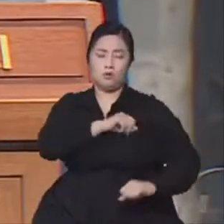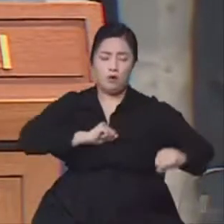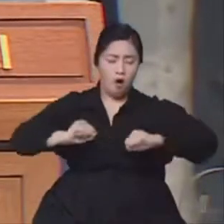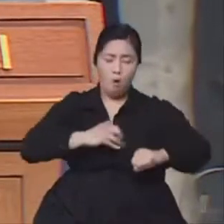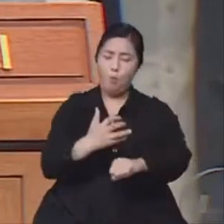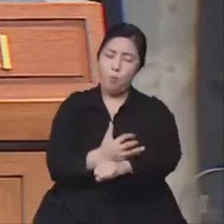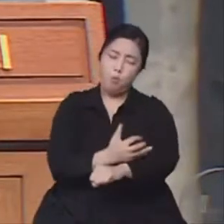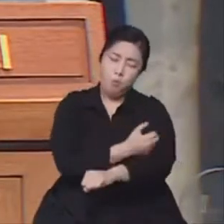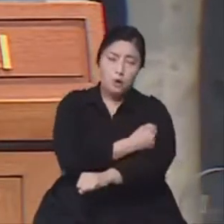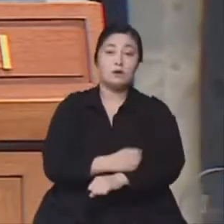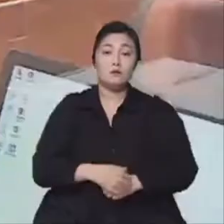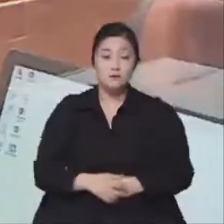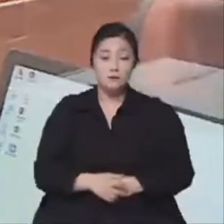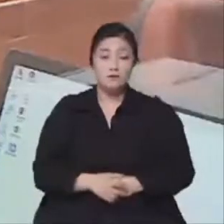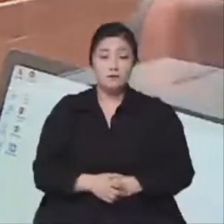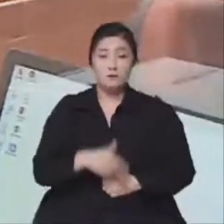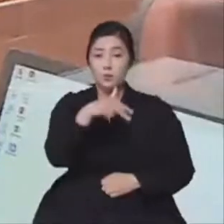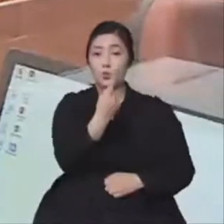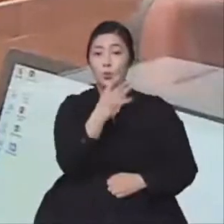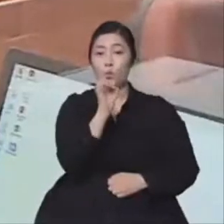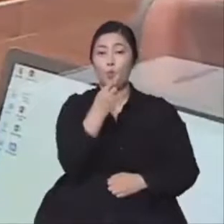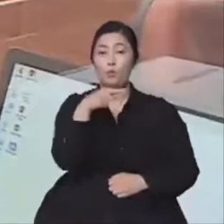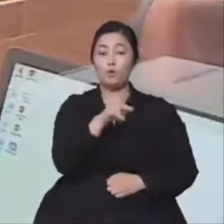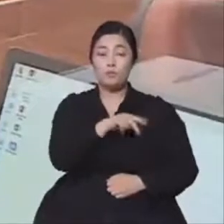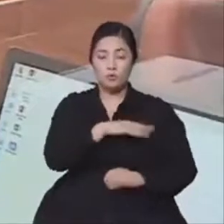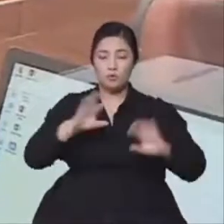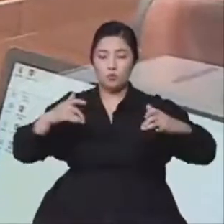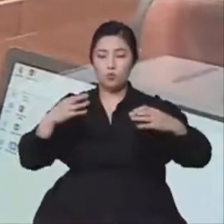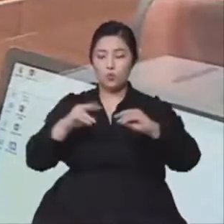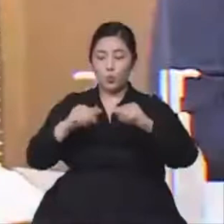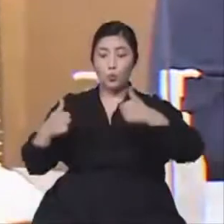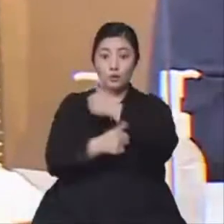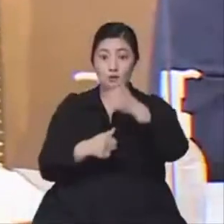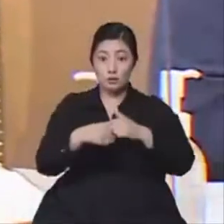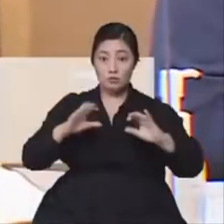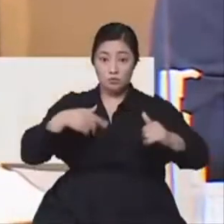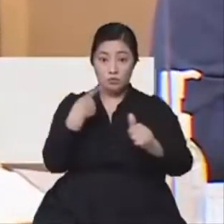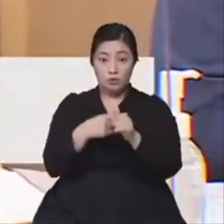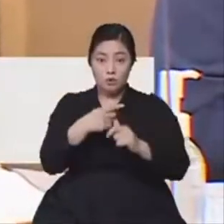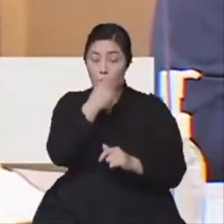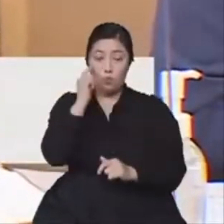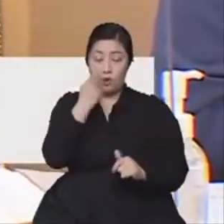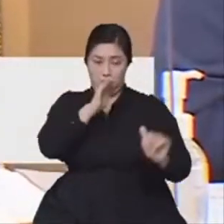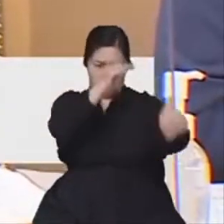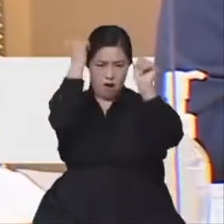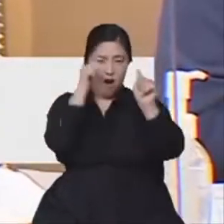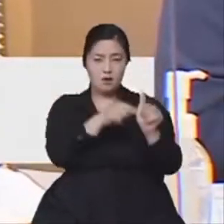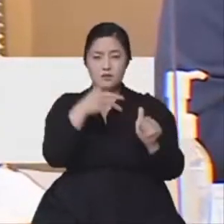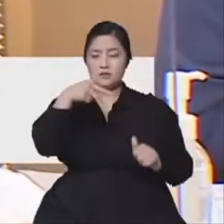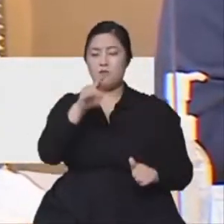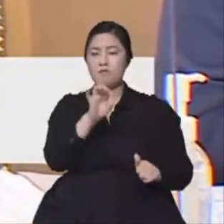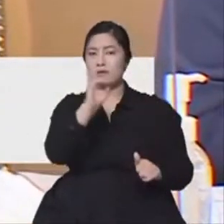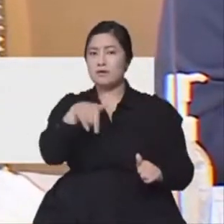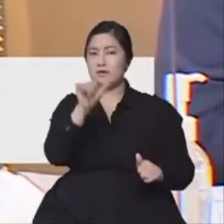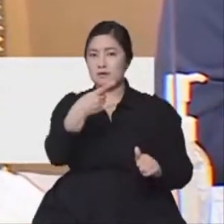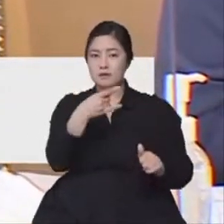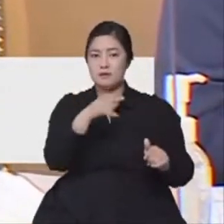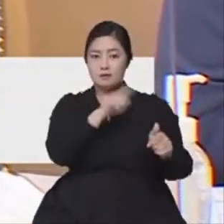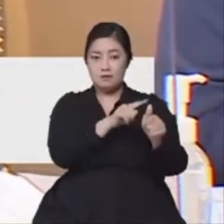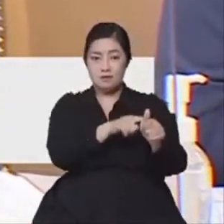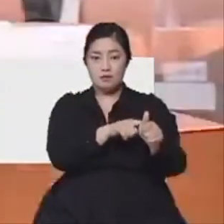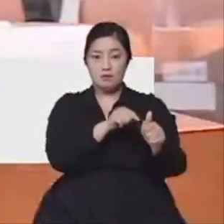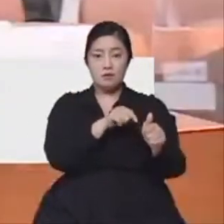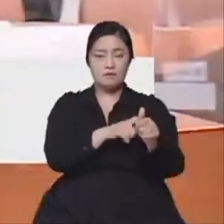역할이 컸습니다. 조호섭 의원은 국토위 국감에서 증인으로 출석한 정익희 현대산업개발 대표를